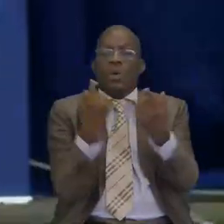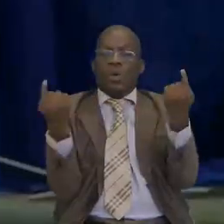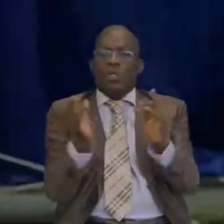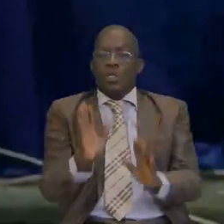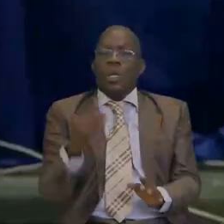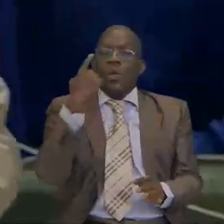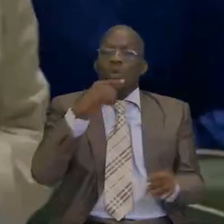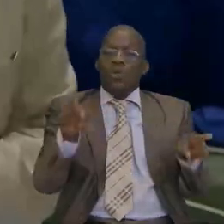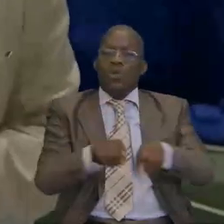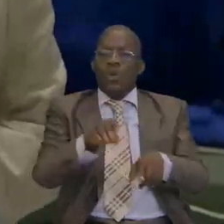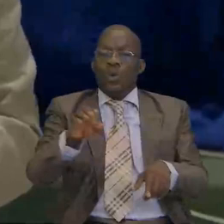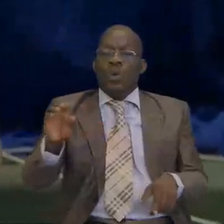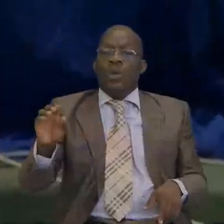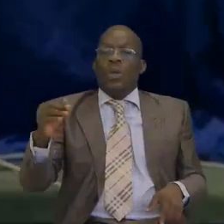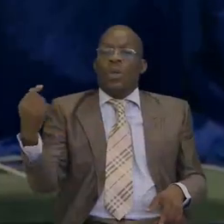vient sera sauvé.